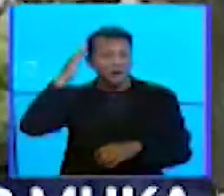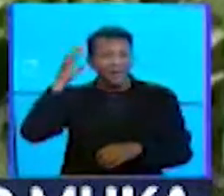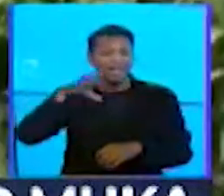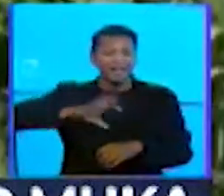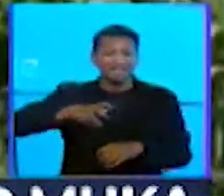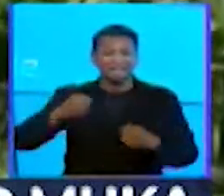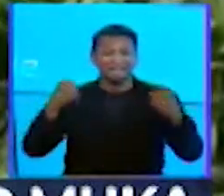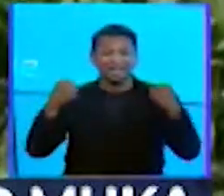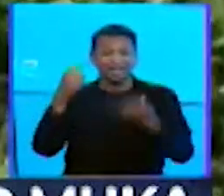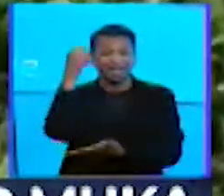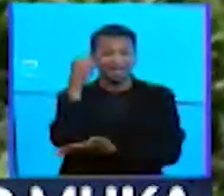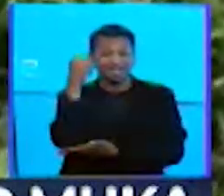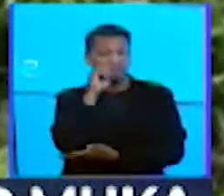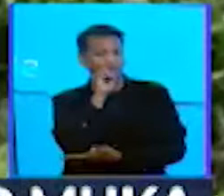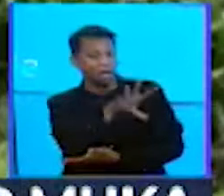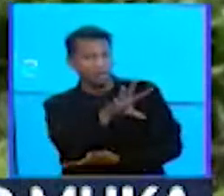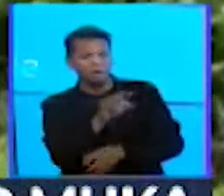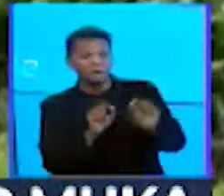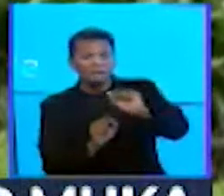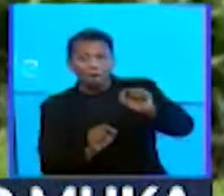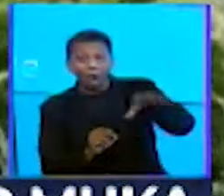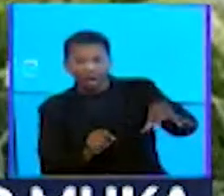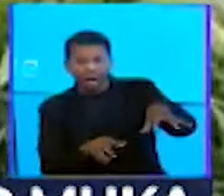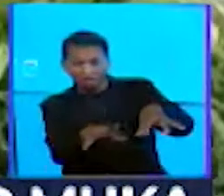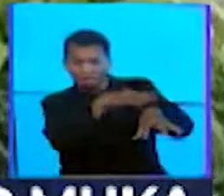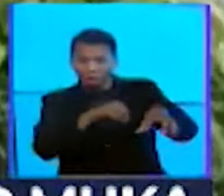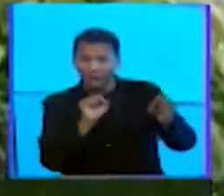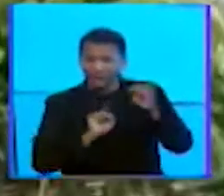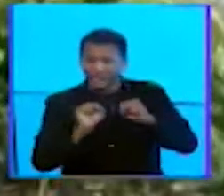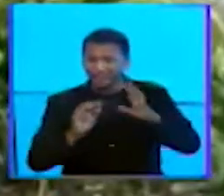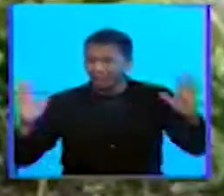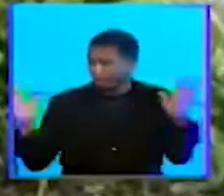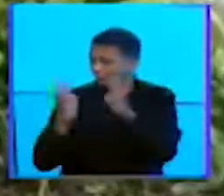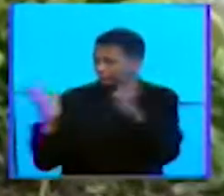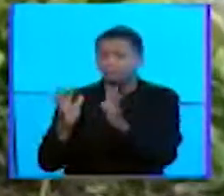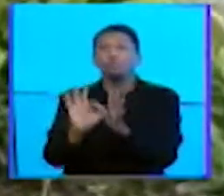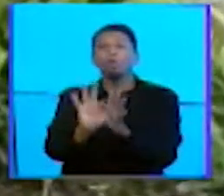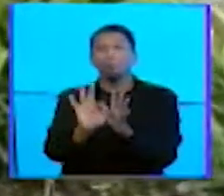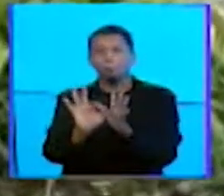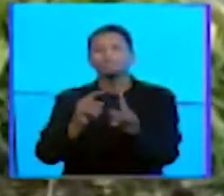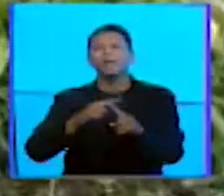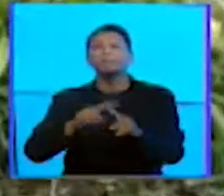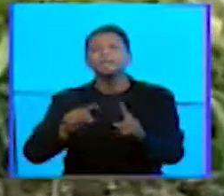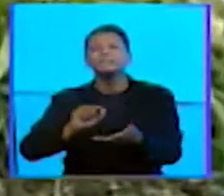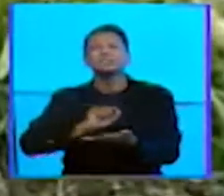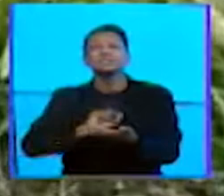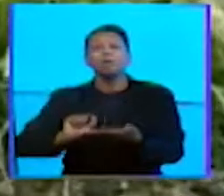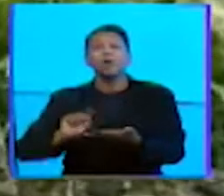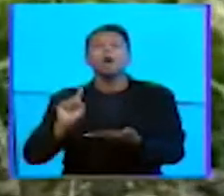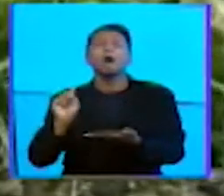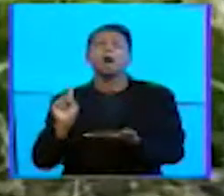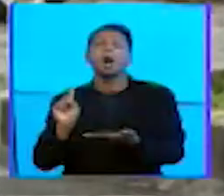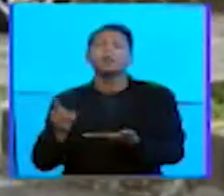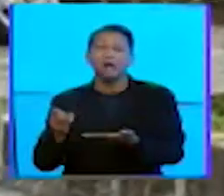mengatakan di sekolah tersebut belum dimulai kegiatan belajar tatap muka. Namun, sekolah tersebut terdapat asrama dan ada murid